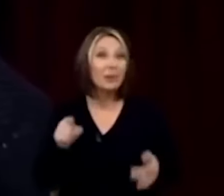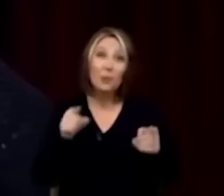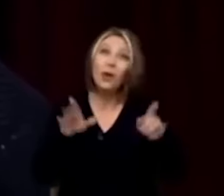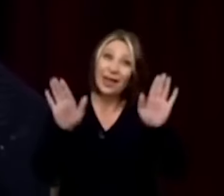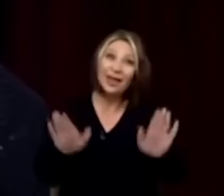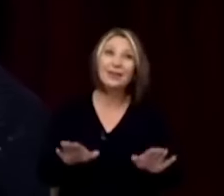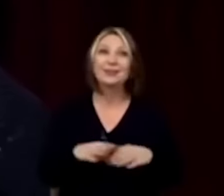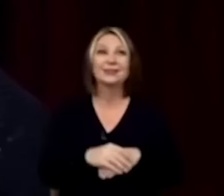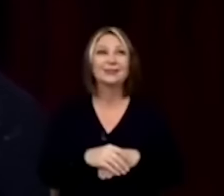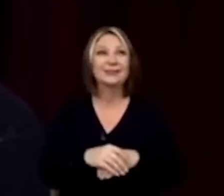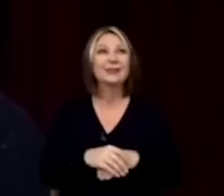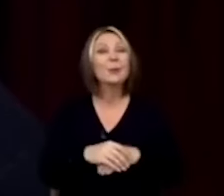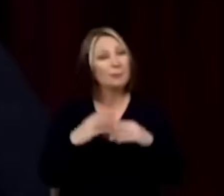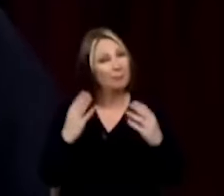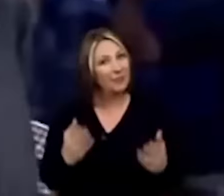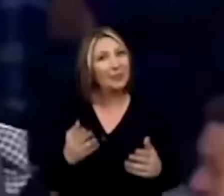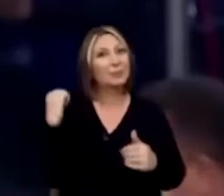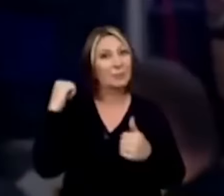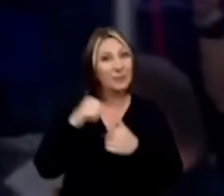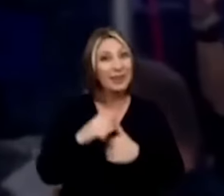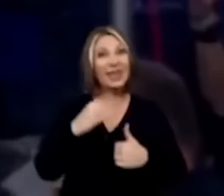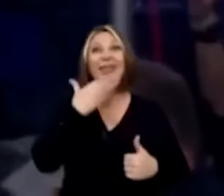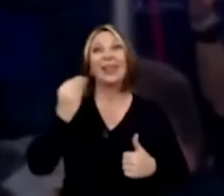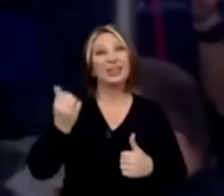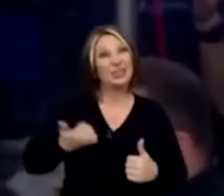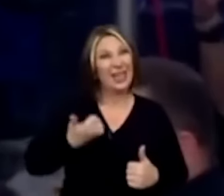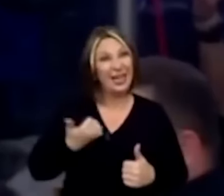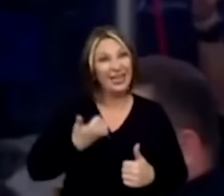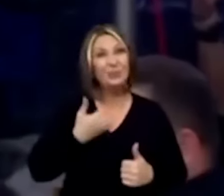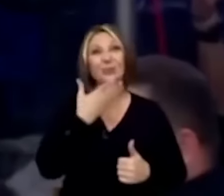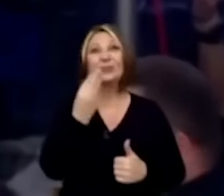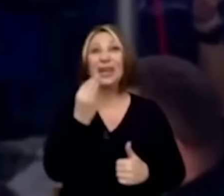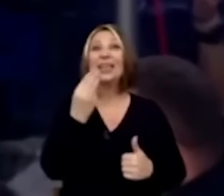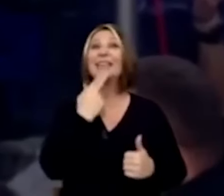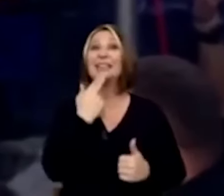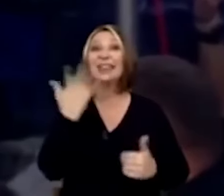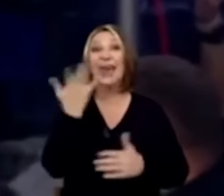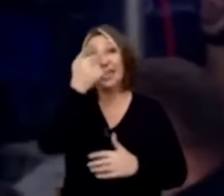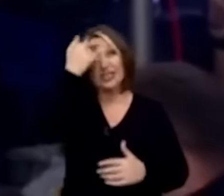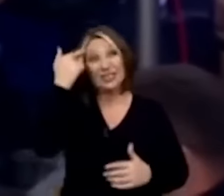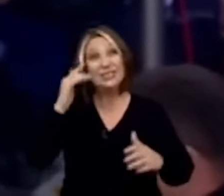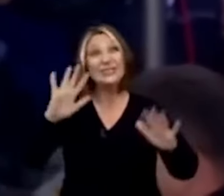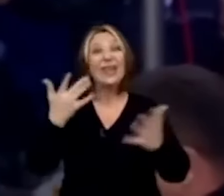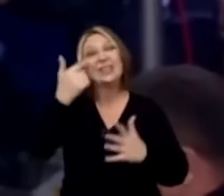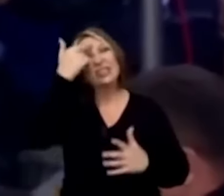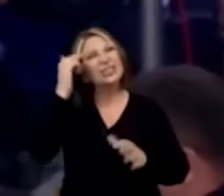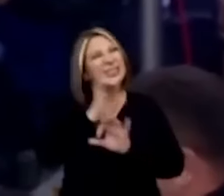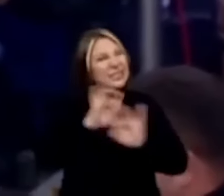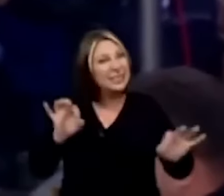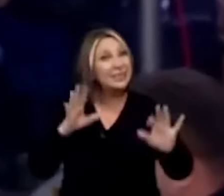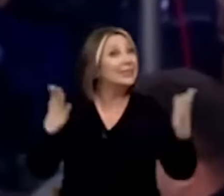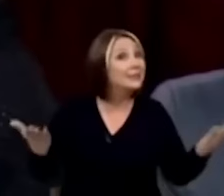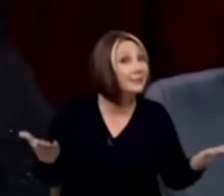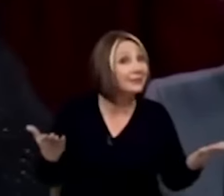Böyle kalır. Israrla anlamıyor. Peki bir daha. Yakışıklı erkek güzel kadından daha şanslıdır ya da şanssızdır